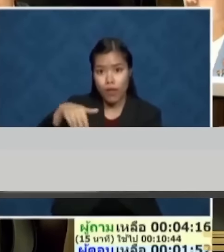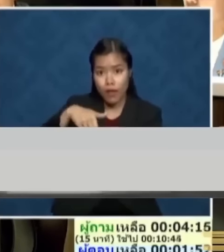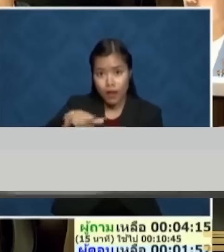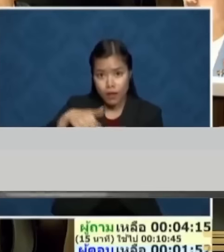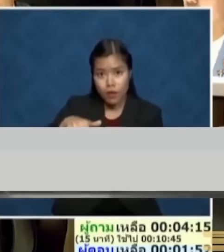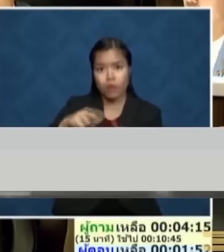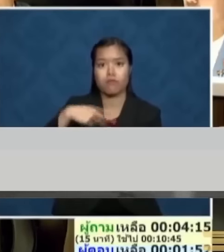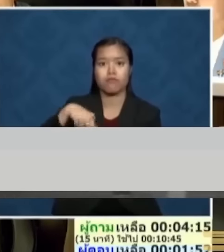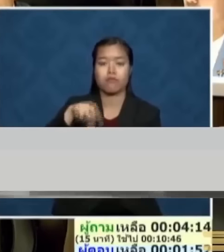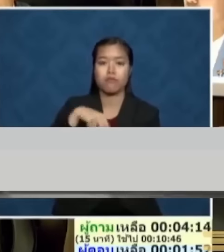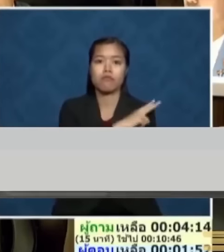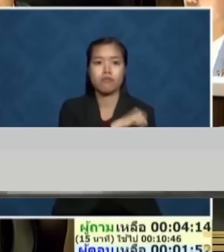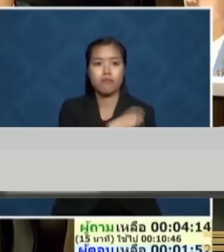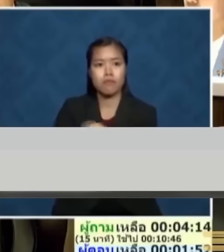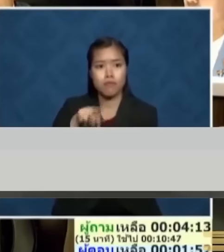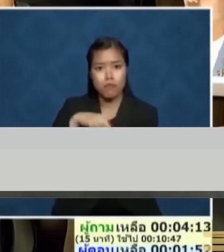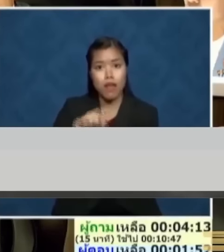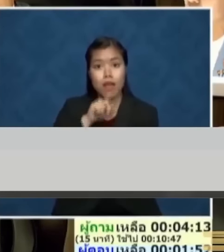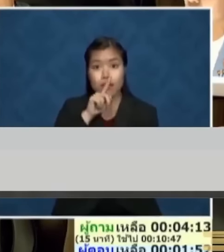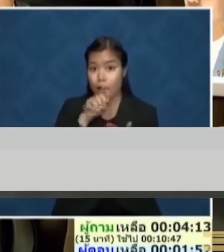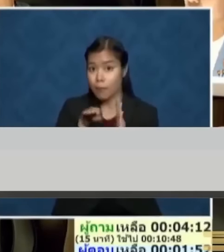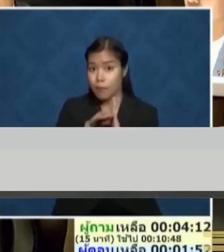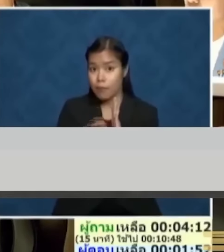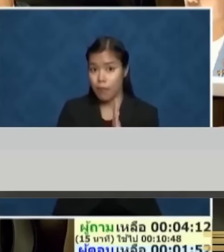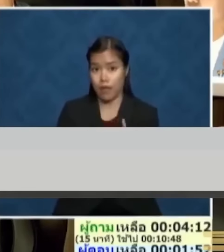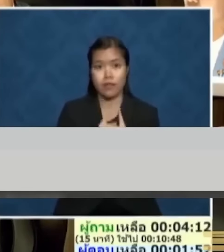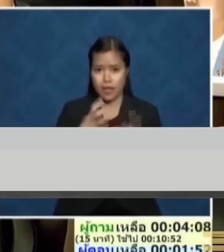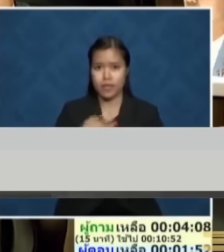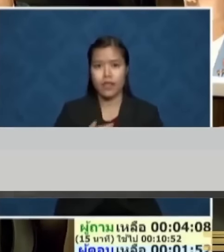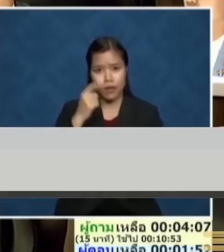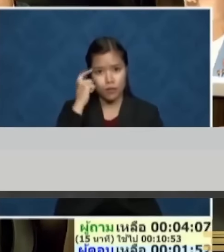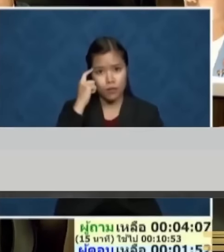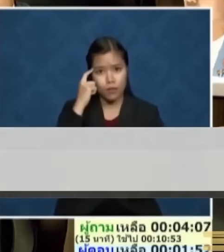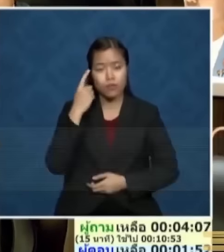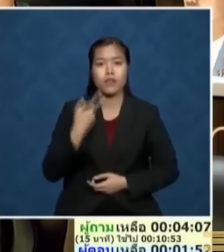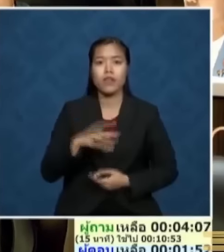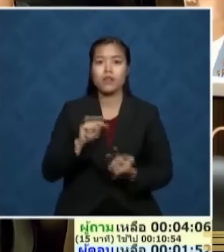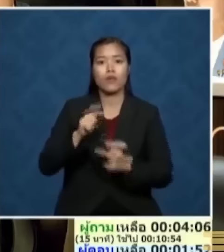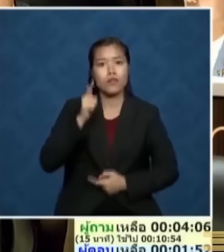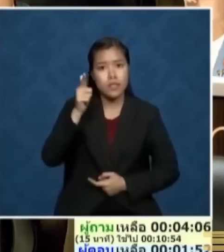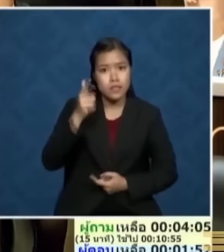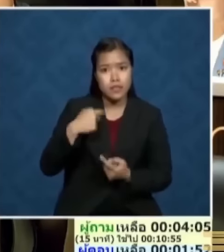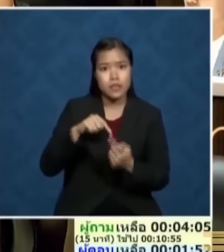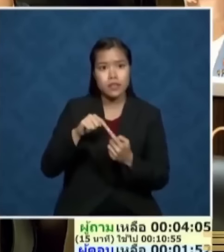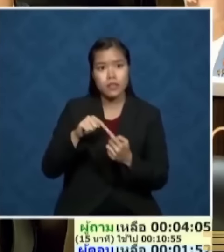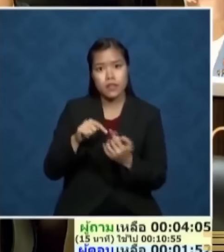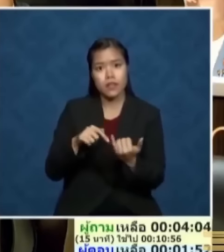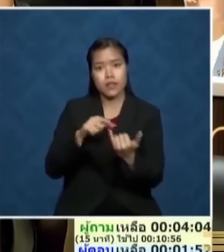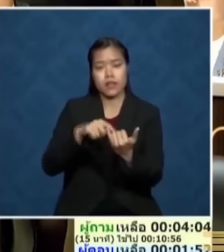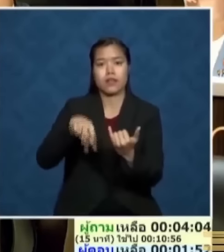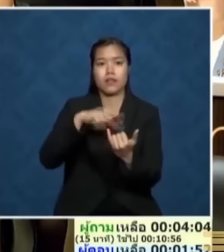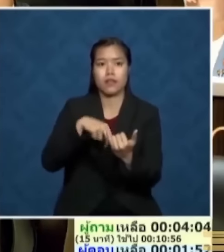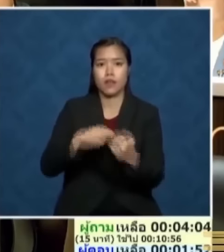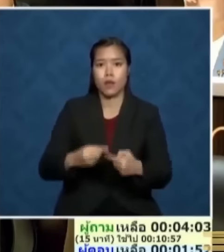ด้านนอกเรือนจำค่ะเป็นไปตามหลักการปกติหรือไม่นะคะคือกรณีของการที่คุณทักษิณนั้นเข้าพักรักษาตัวอยู่ที่